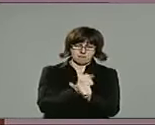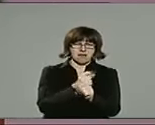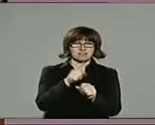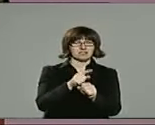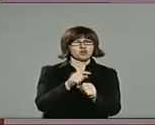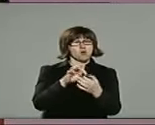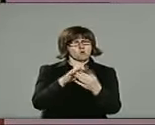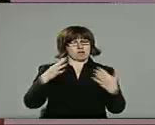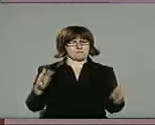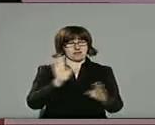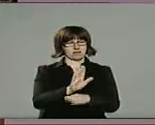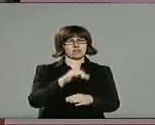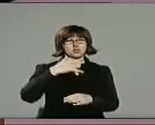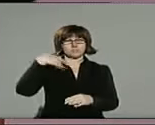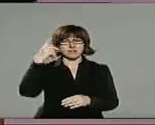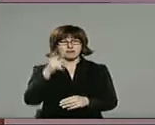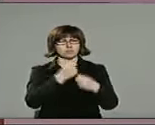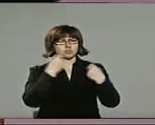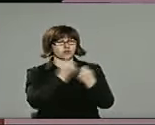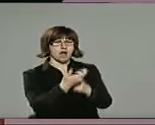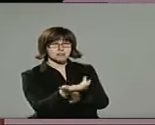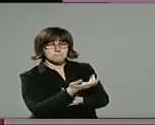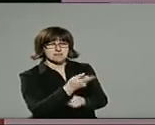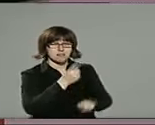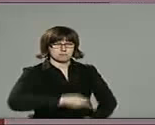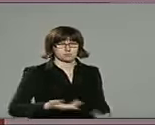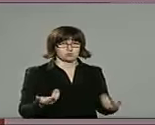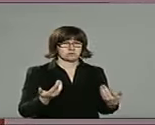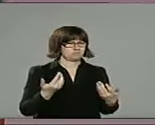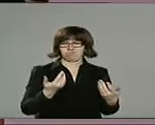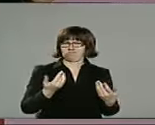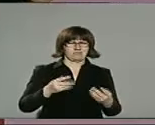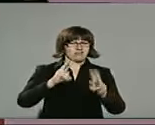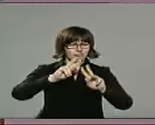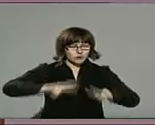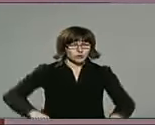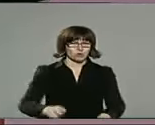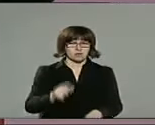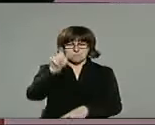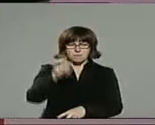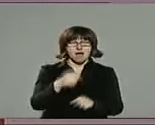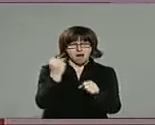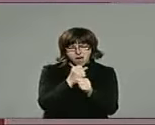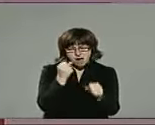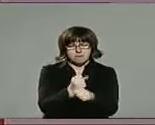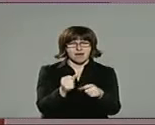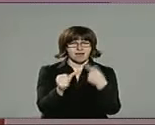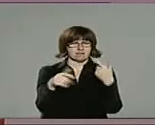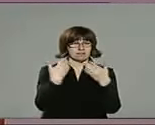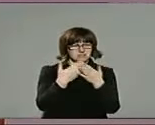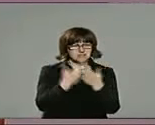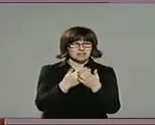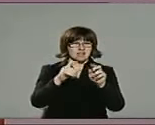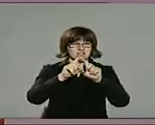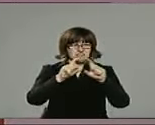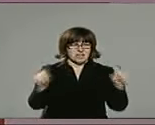davon unabhängig machen, dass er hinterher zum Staat betteln gehen muss. Da geht es um die Würde von Arbeit.